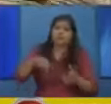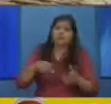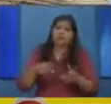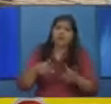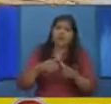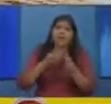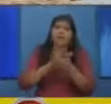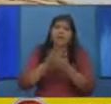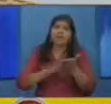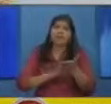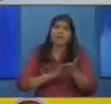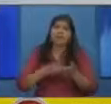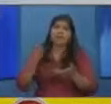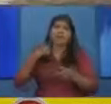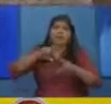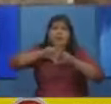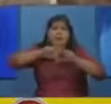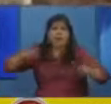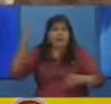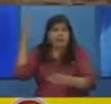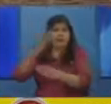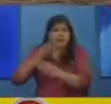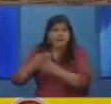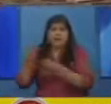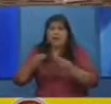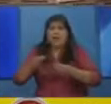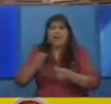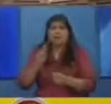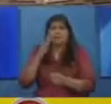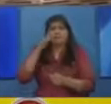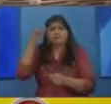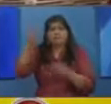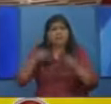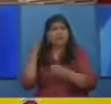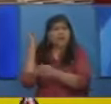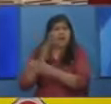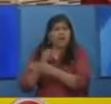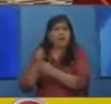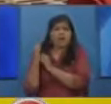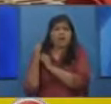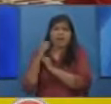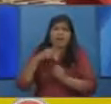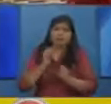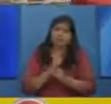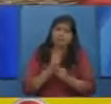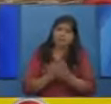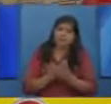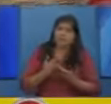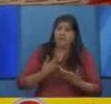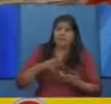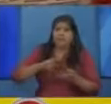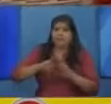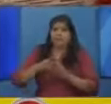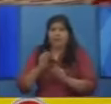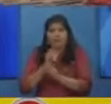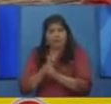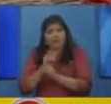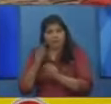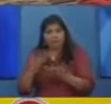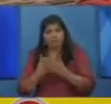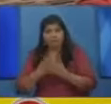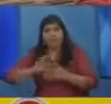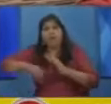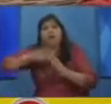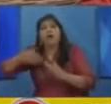भाई लकड़ी काटने वाले एक सामान्य मजदूर थे। मंजूर भाई कुछ नया करना चाहते थे ताकि उनके आने